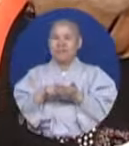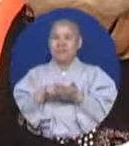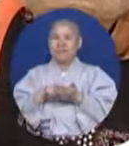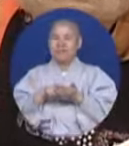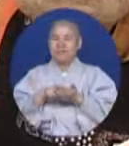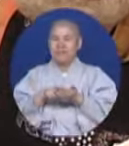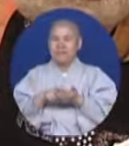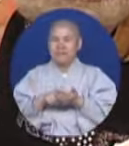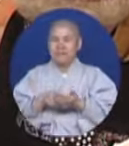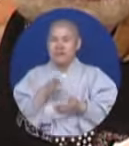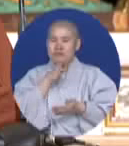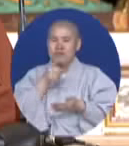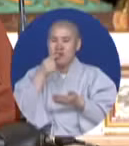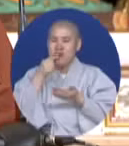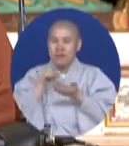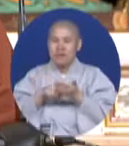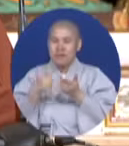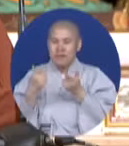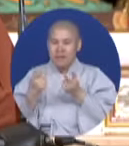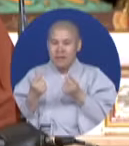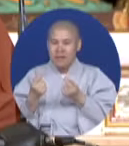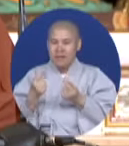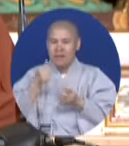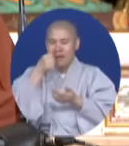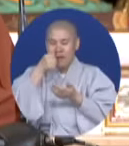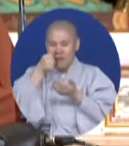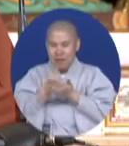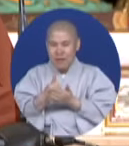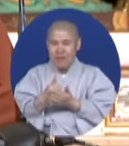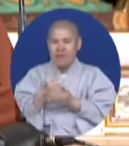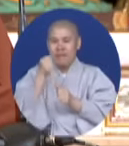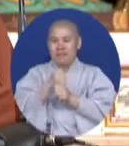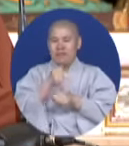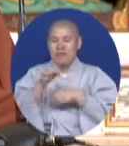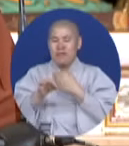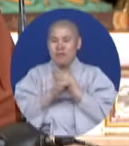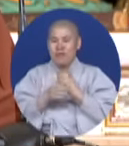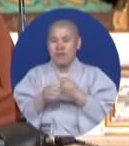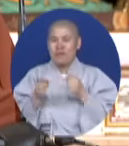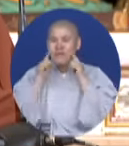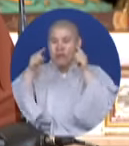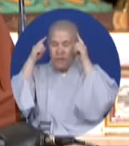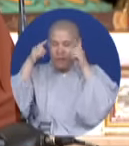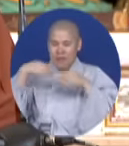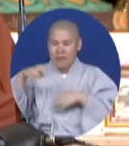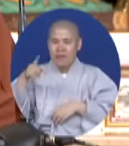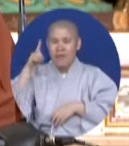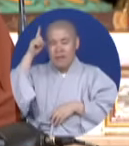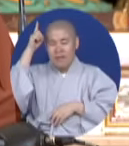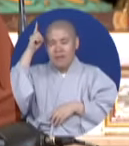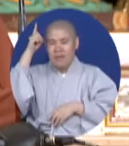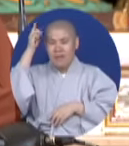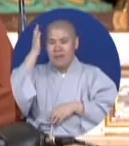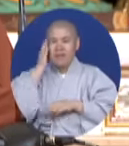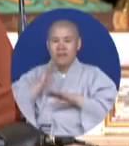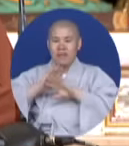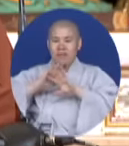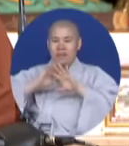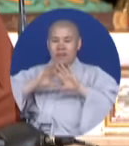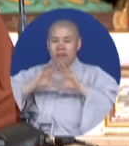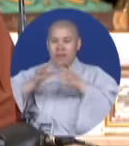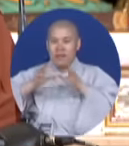아주 쉽습니다. 재지으면 지옥 가니까요. 천당가기 어려워요. 왜냐? 복을 지어야 가니까.